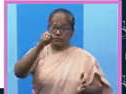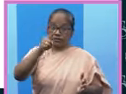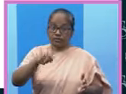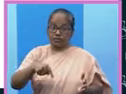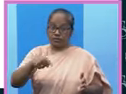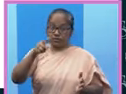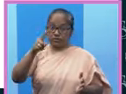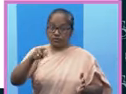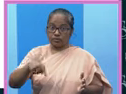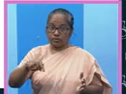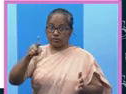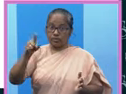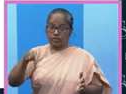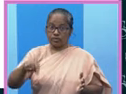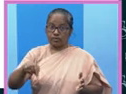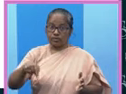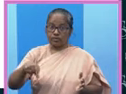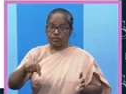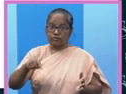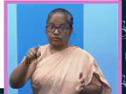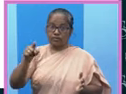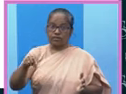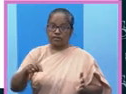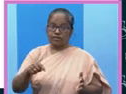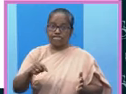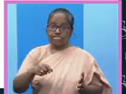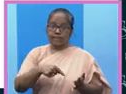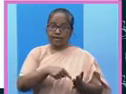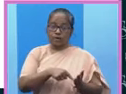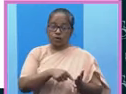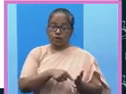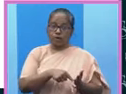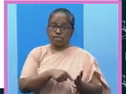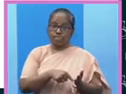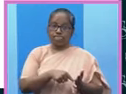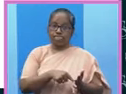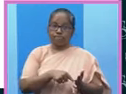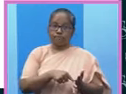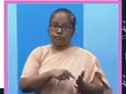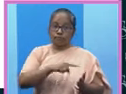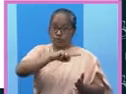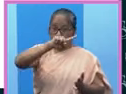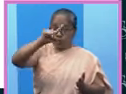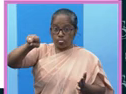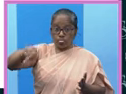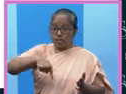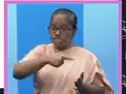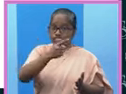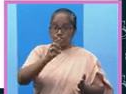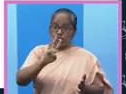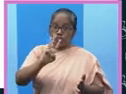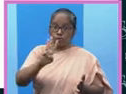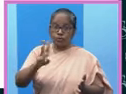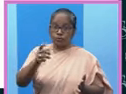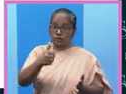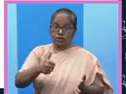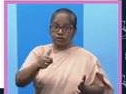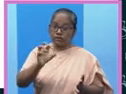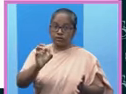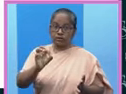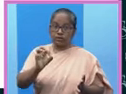இப்போ வட்டக்கோண பகுதியினுடைய மைய கோணம் சொல்ல இருக்கிறேன். சொல்லுங்கள் என்ன ஆகுது? மொத்தம் 360. அதை